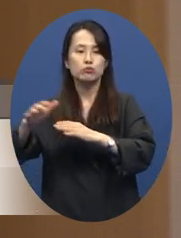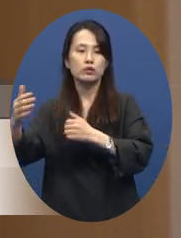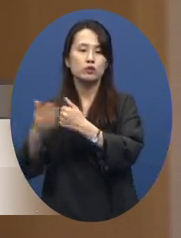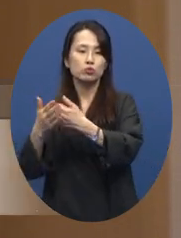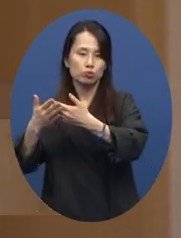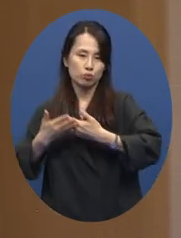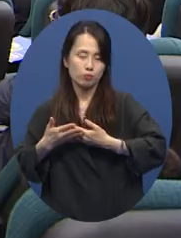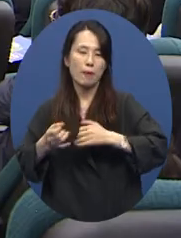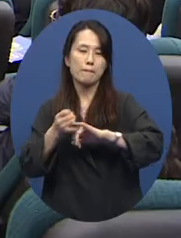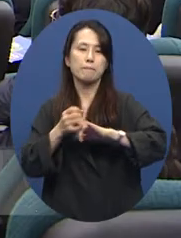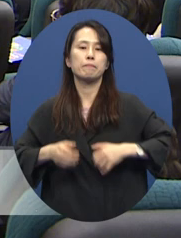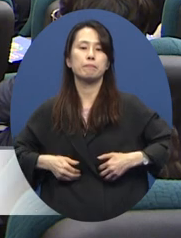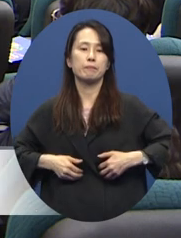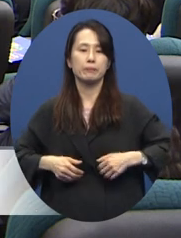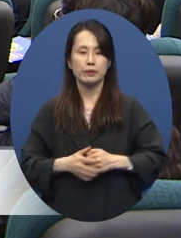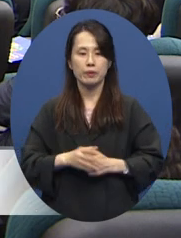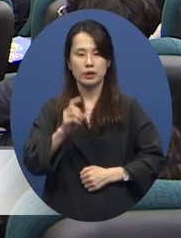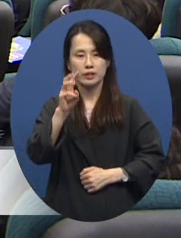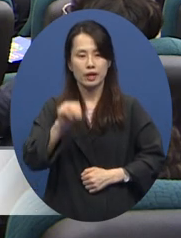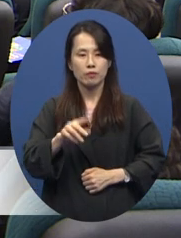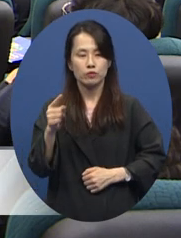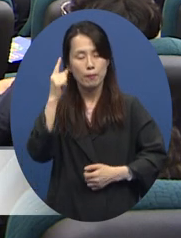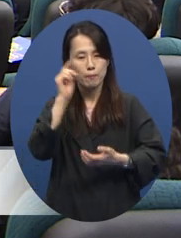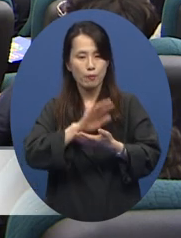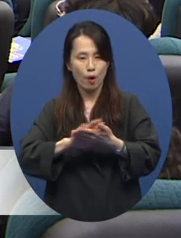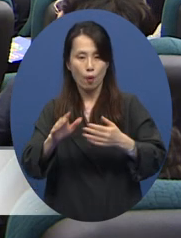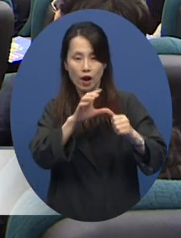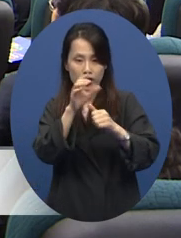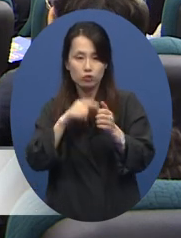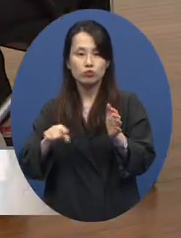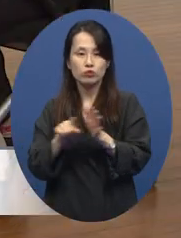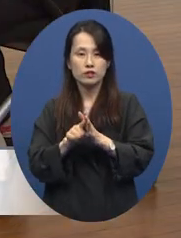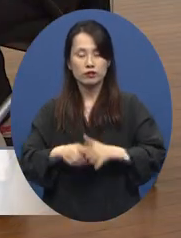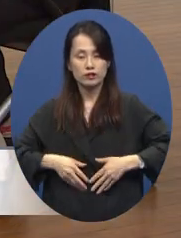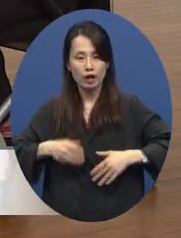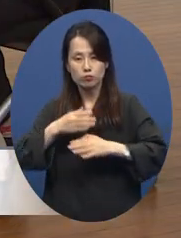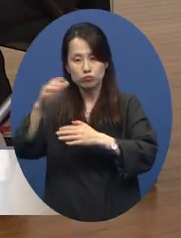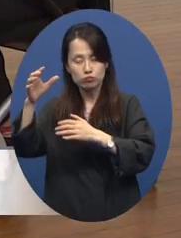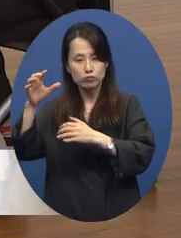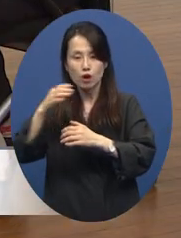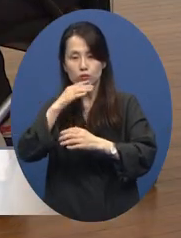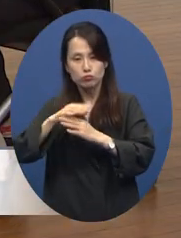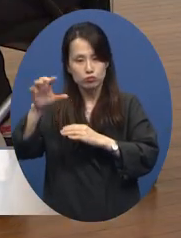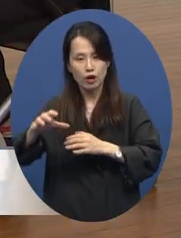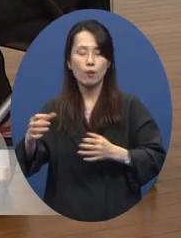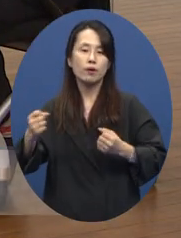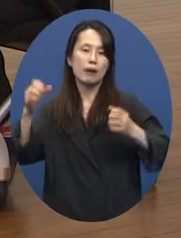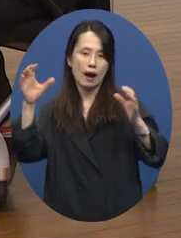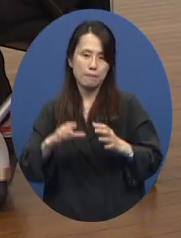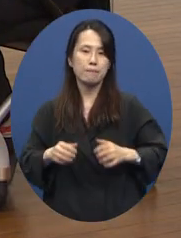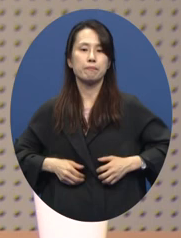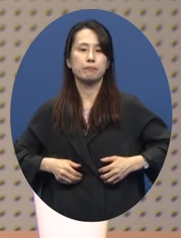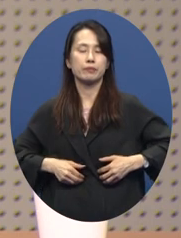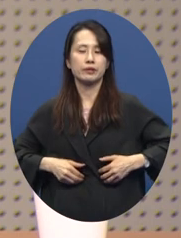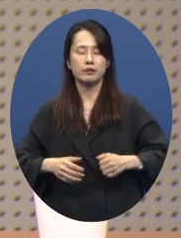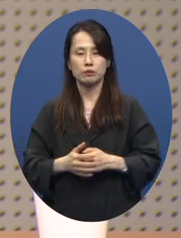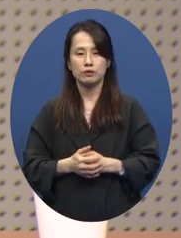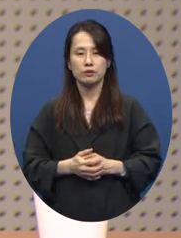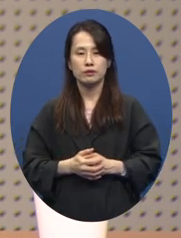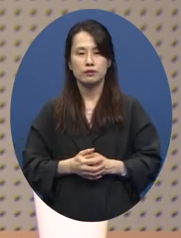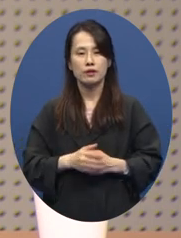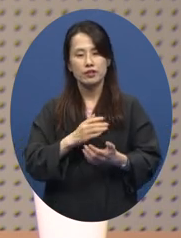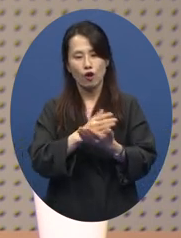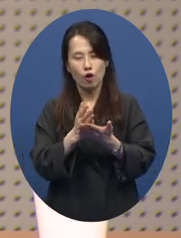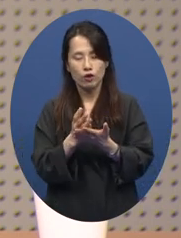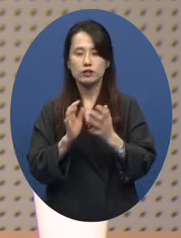되는 것이기 때문에. 이 밖에 DMZ의 평화적 이용을 위한 남북 협력 과제와 세계유산 등재를 위한 북측과의 교류 방향